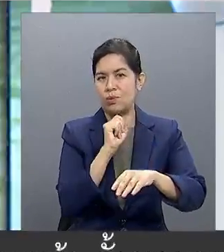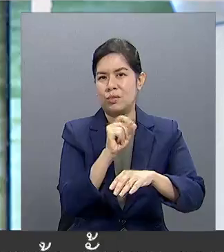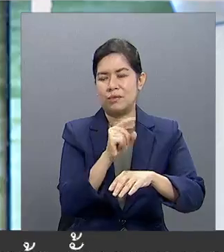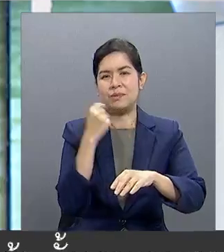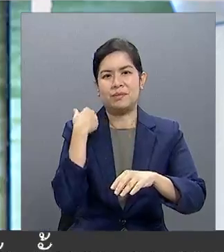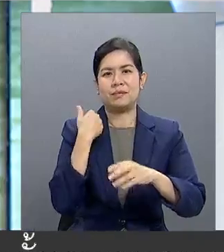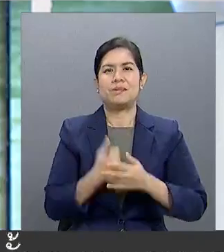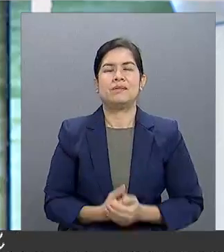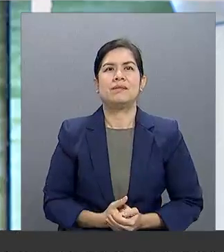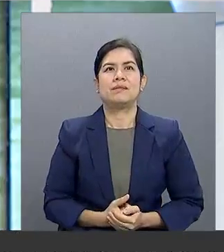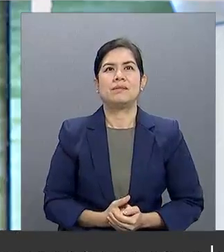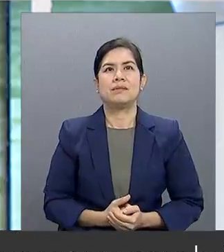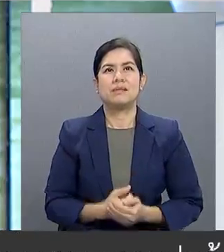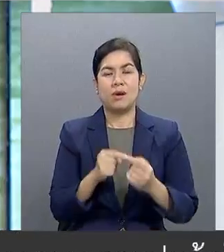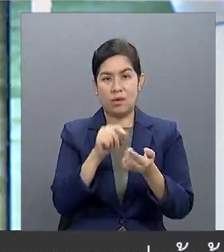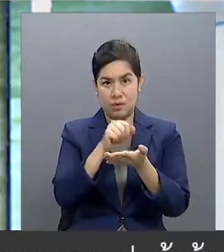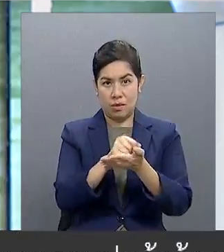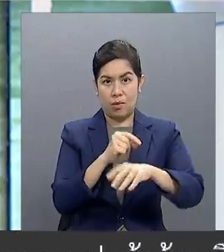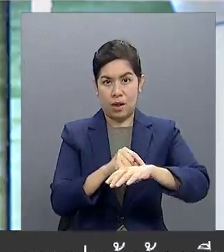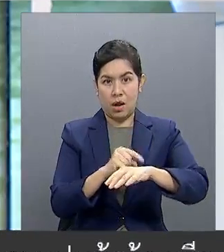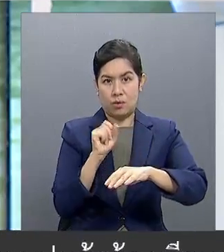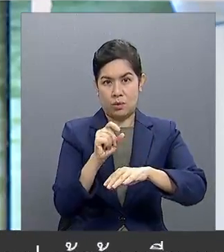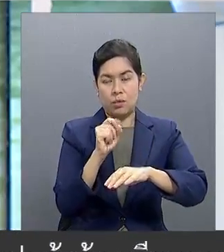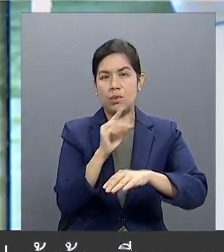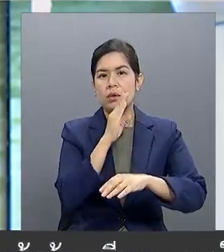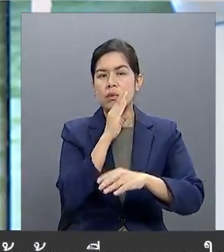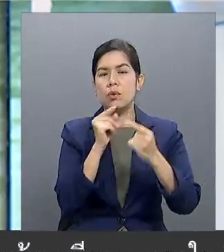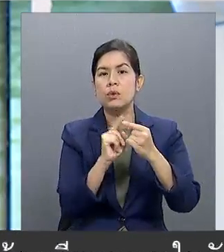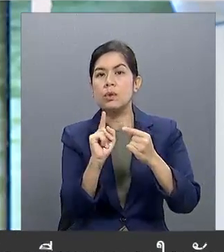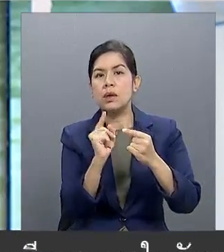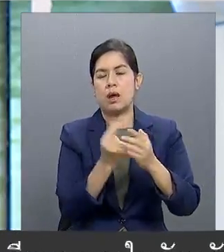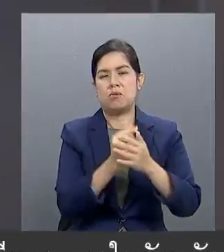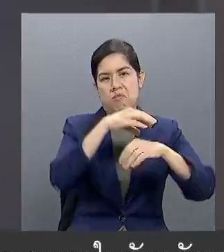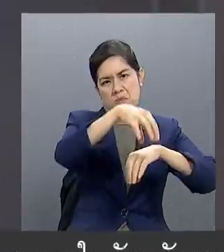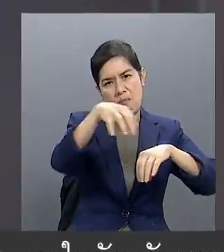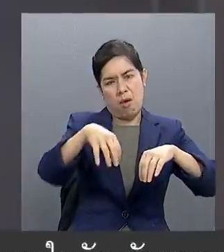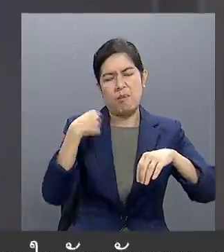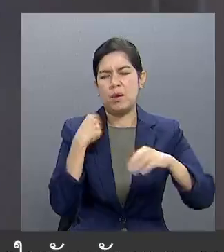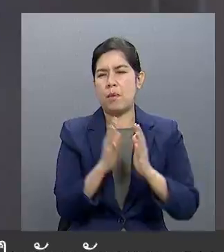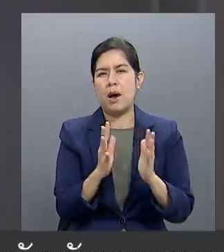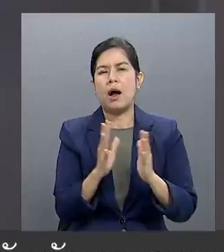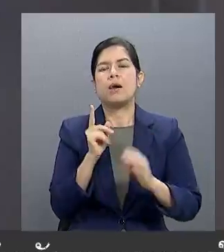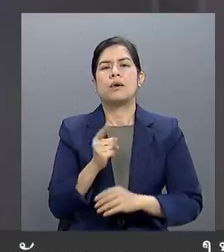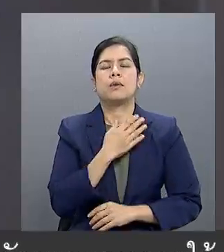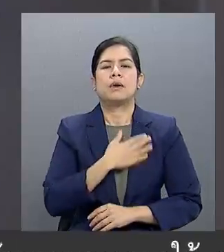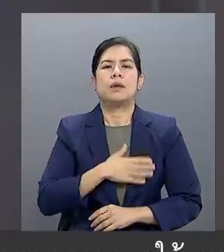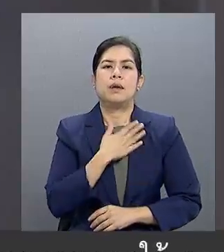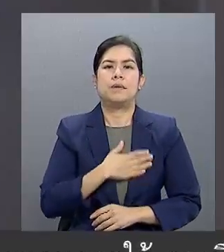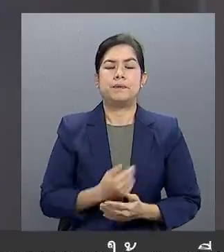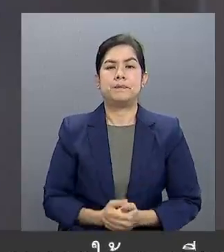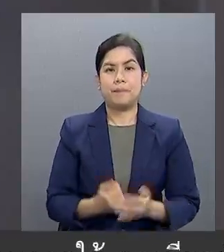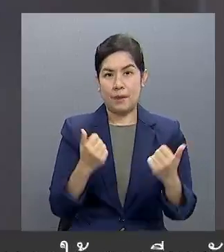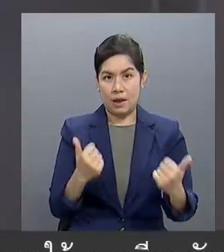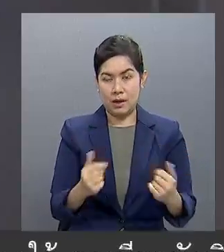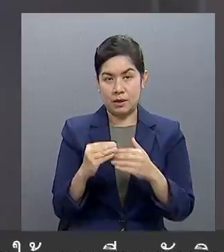ทันไปให้ทันเวลาแล้วก็ถ้าเกิดว่าที่ไหนคนเยอะก็ต้องใจเย็นๆเน า ะ อ้าว ่ะคุณผู้ชมครับเดี๋ยววันนี้ครับผมจะชวนทั้งสองคนขึ้นโร